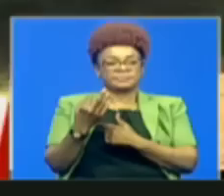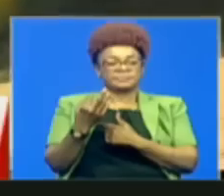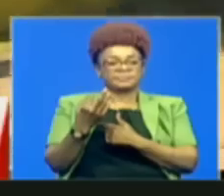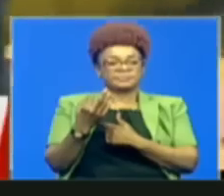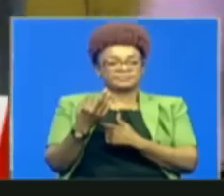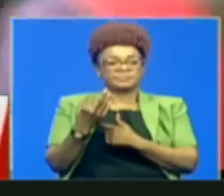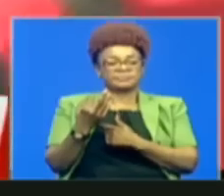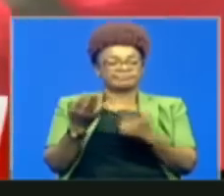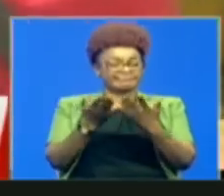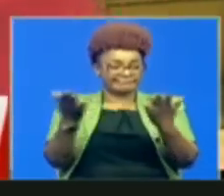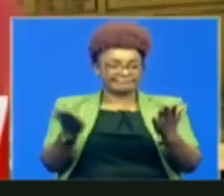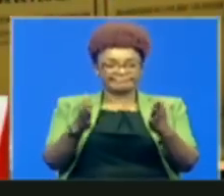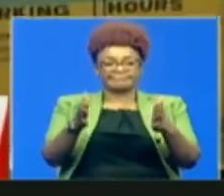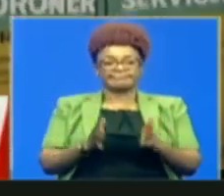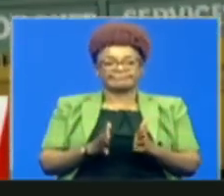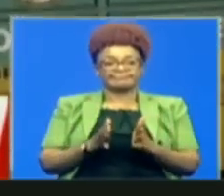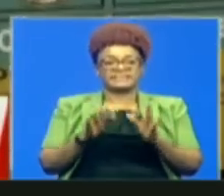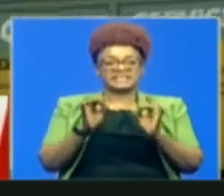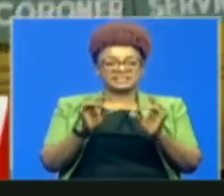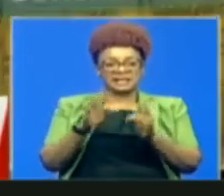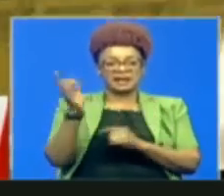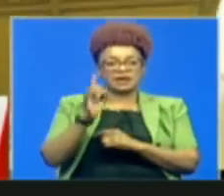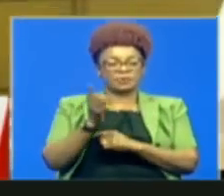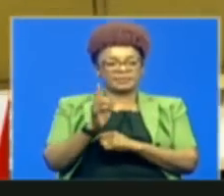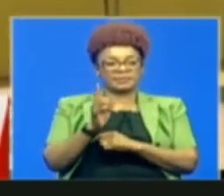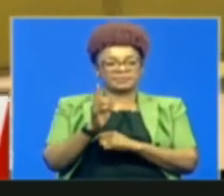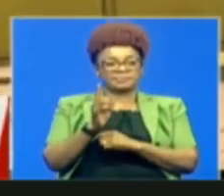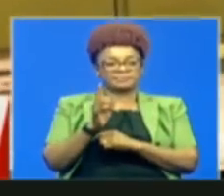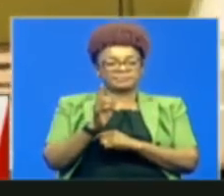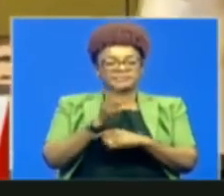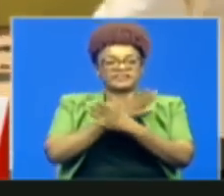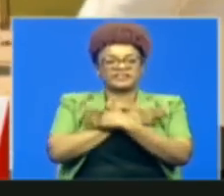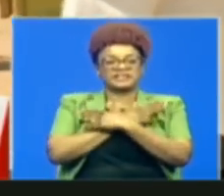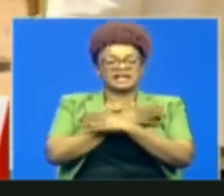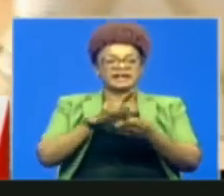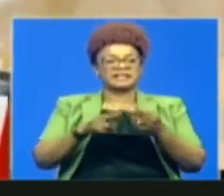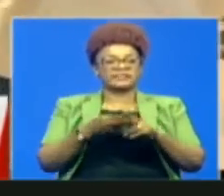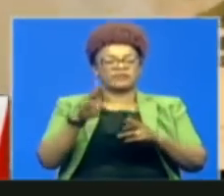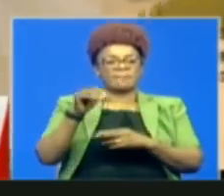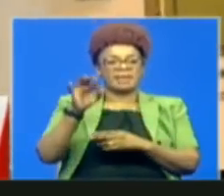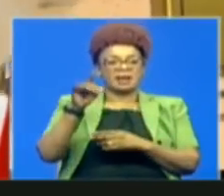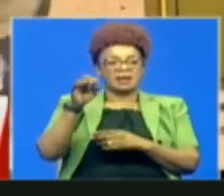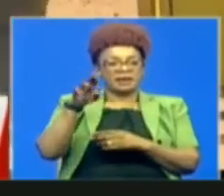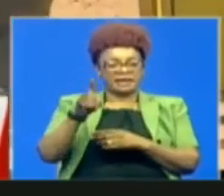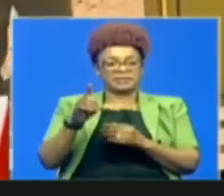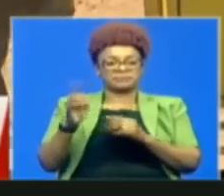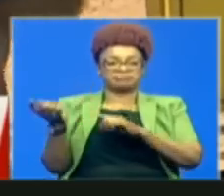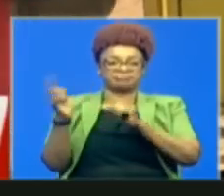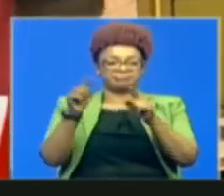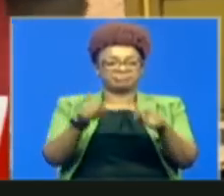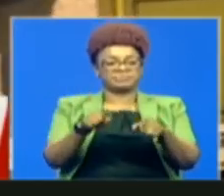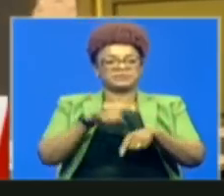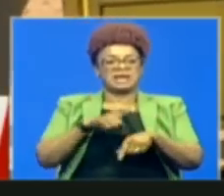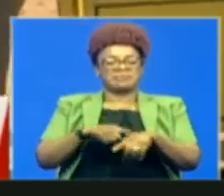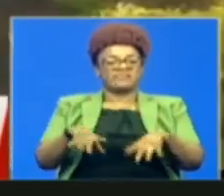Katika hifadhi ya maiti ya City jijini Nairobi, jamaa na marafiki wa Mildred Odira wanaendelea kufika hapa baada ya